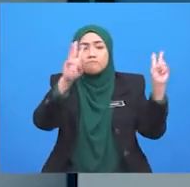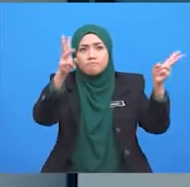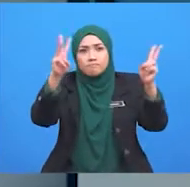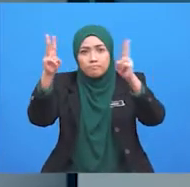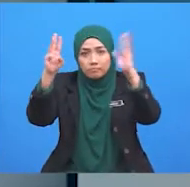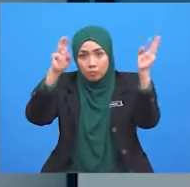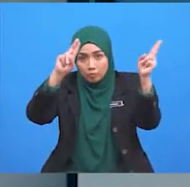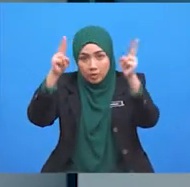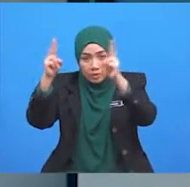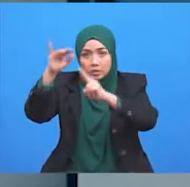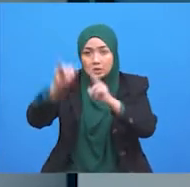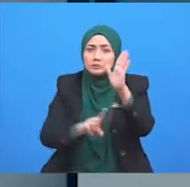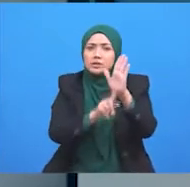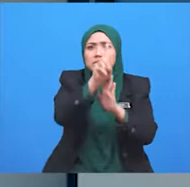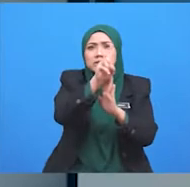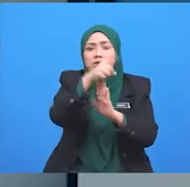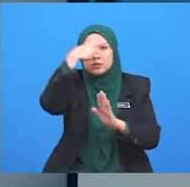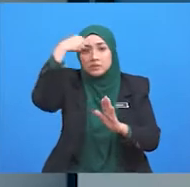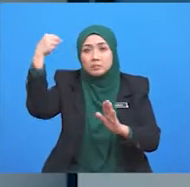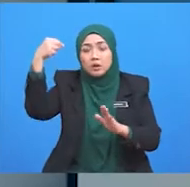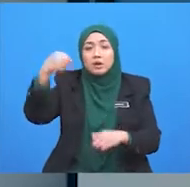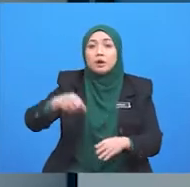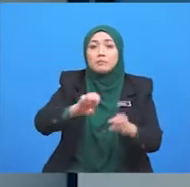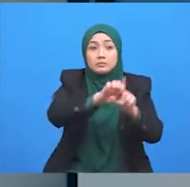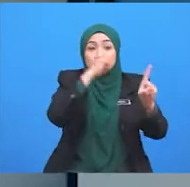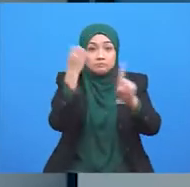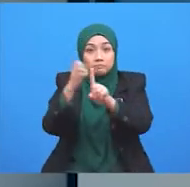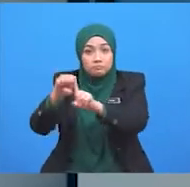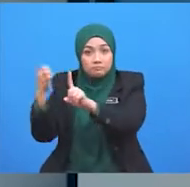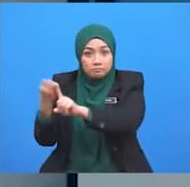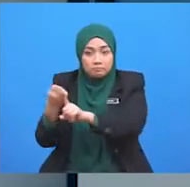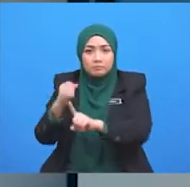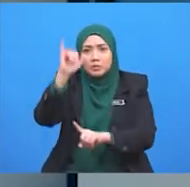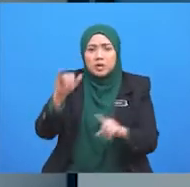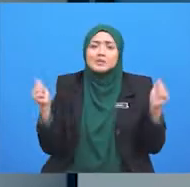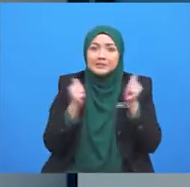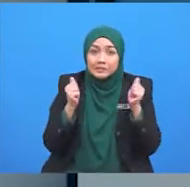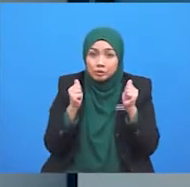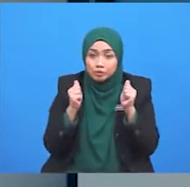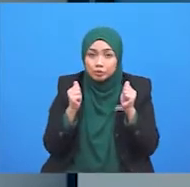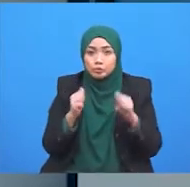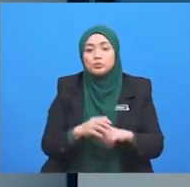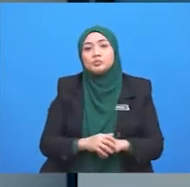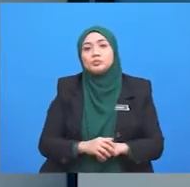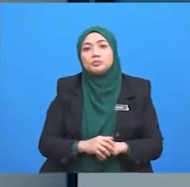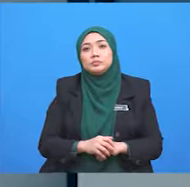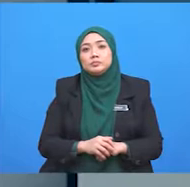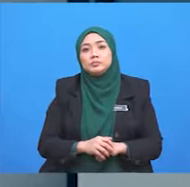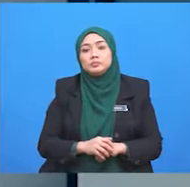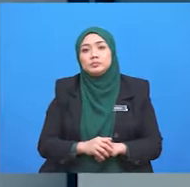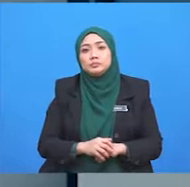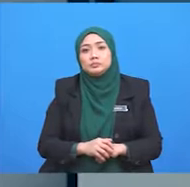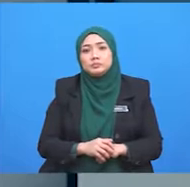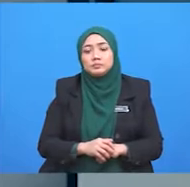semasa solstice musim sejuk kerana kandungan udara persekitaran yang sejuk berbanding semasa solstice